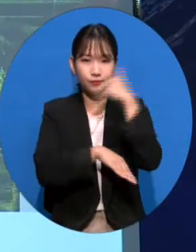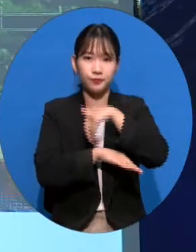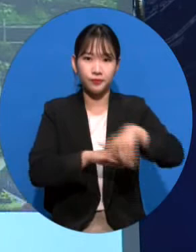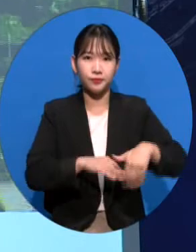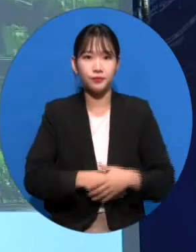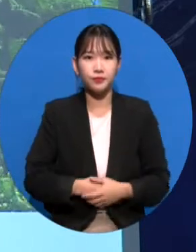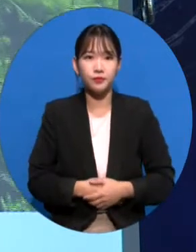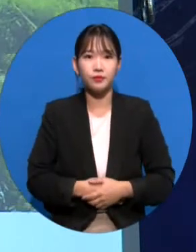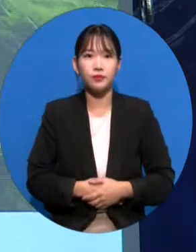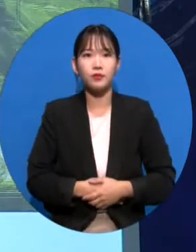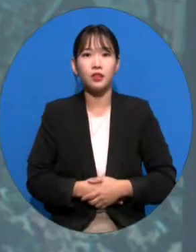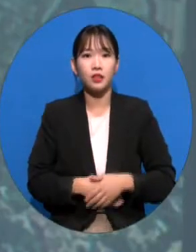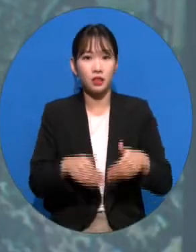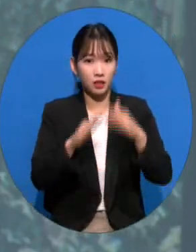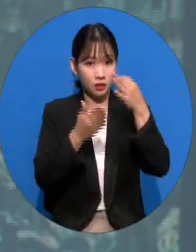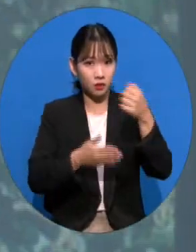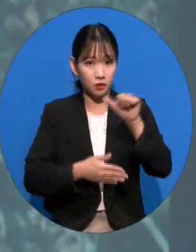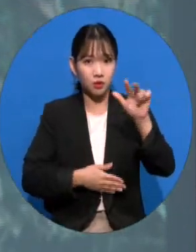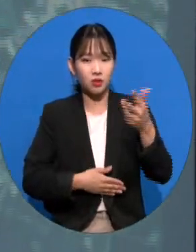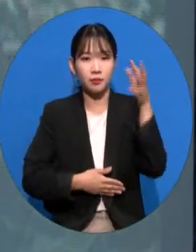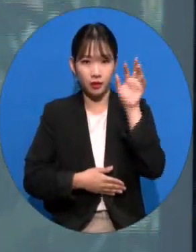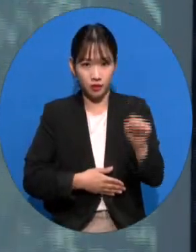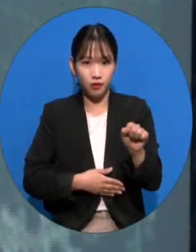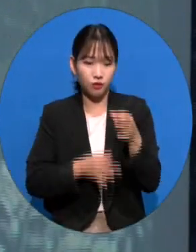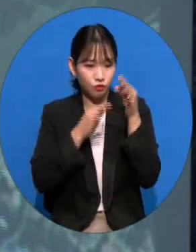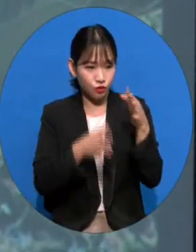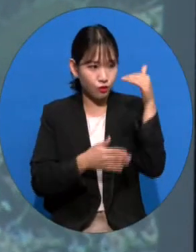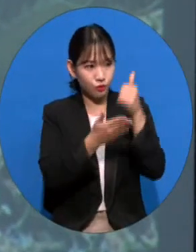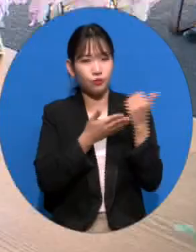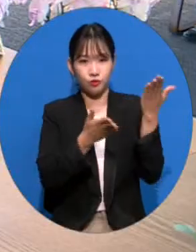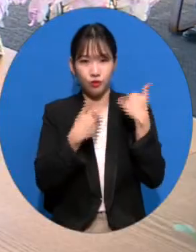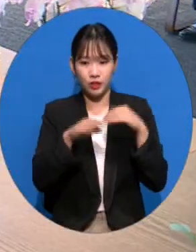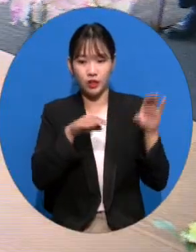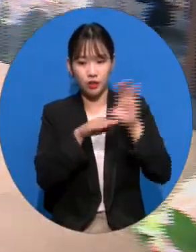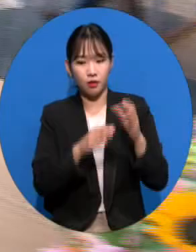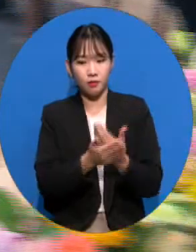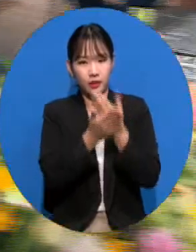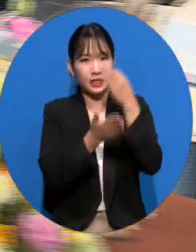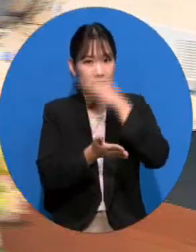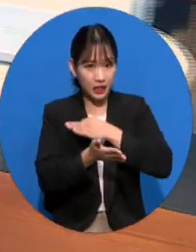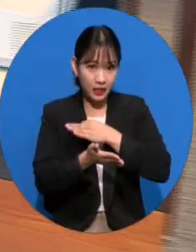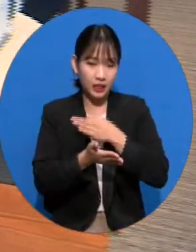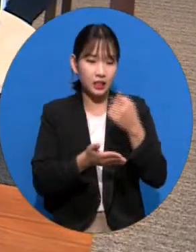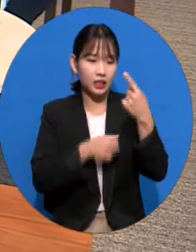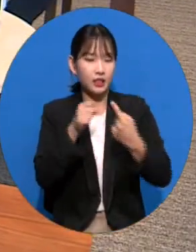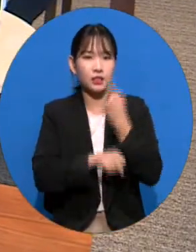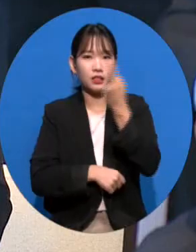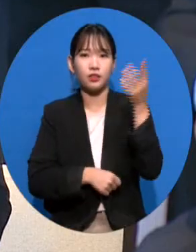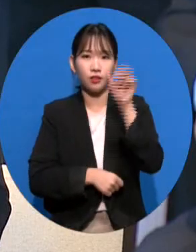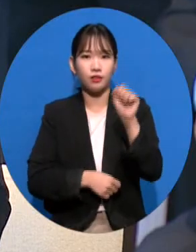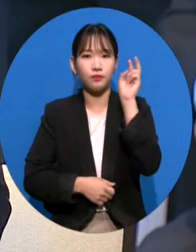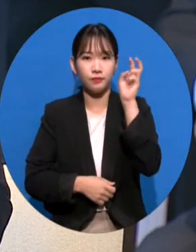계획입니다. 조성 금액만 5,700억 원에 관광객 유치 등 부가가치가 연간 1,000억 원에 이를 것으로